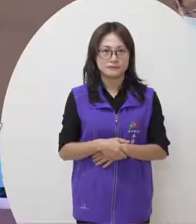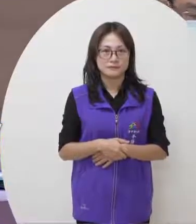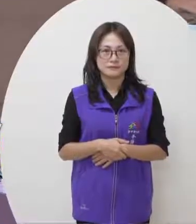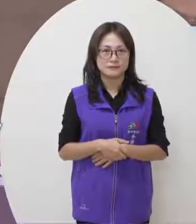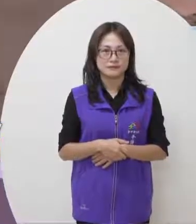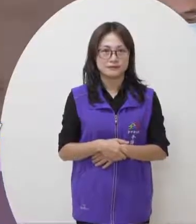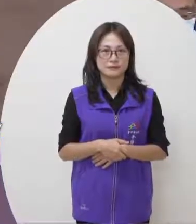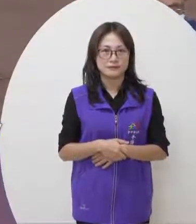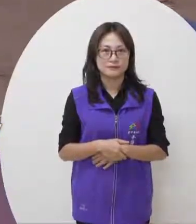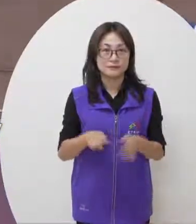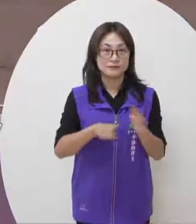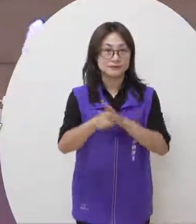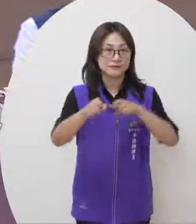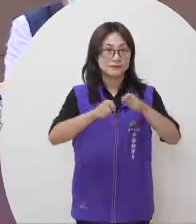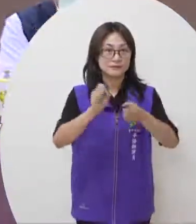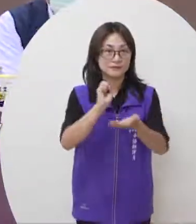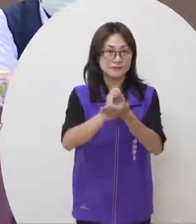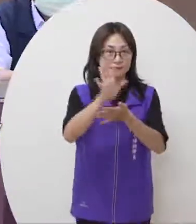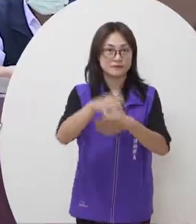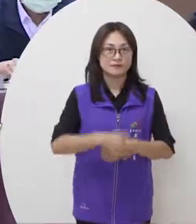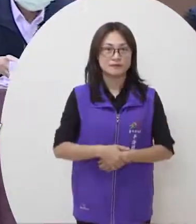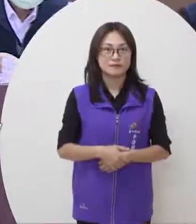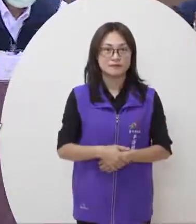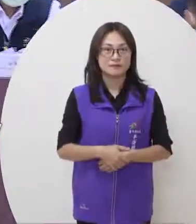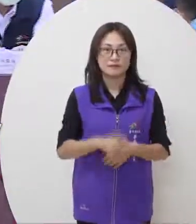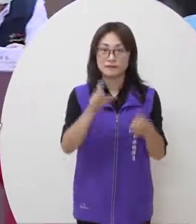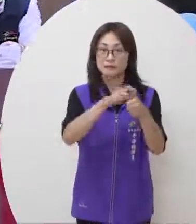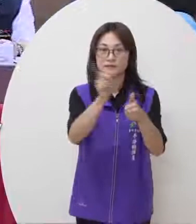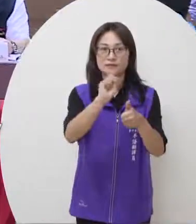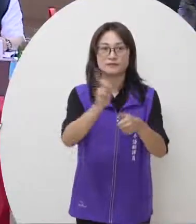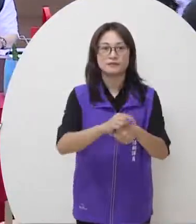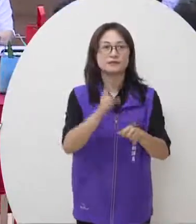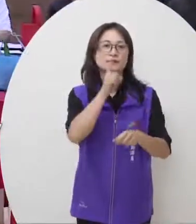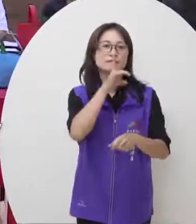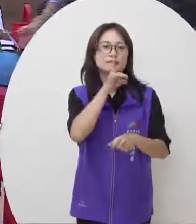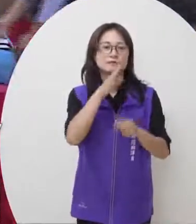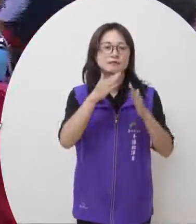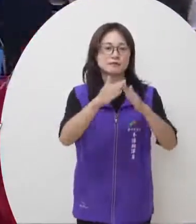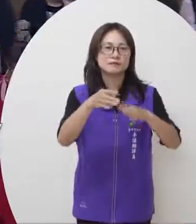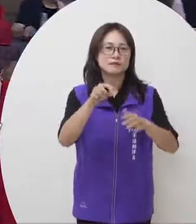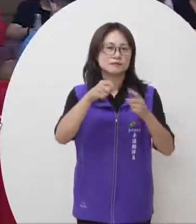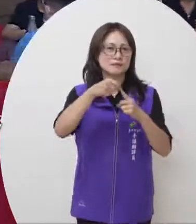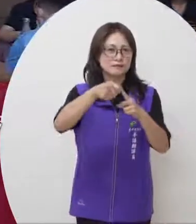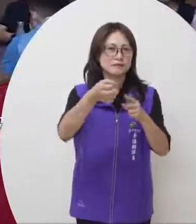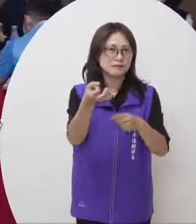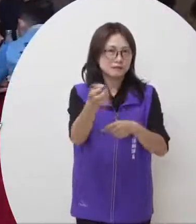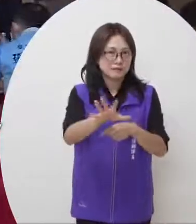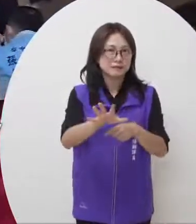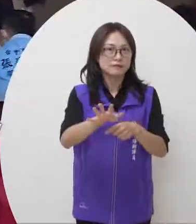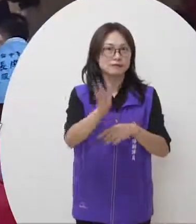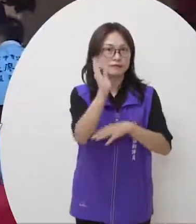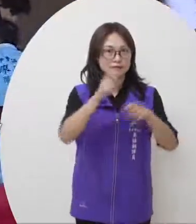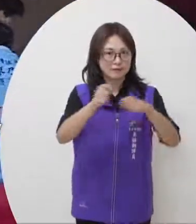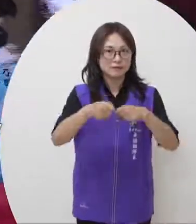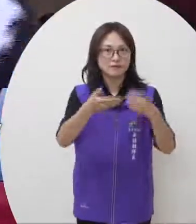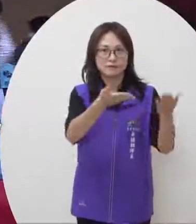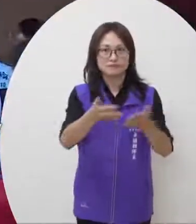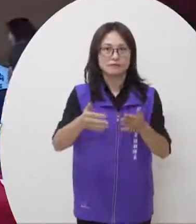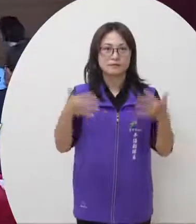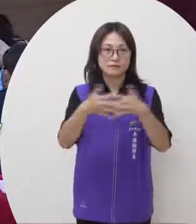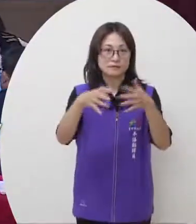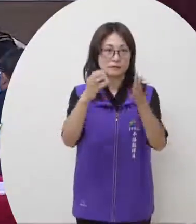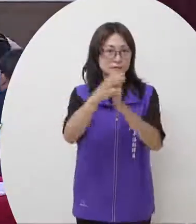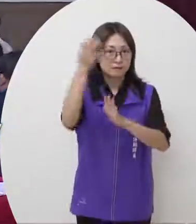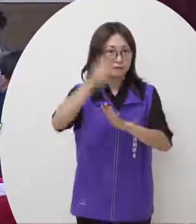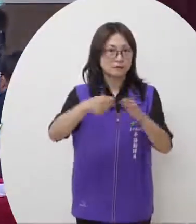家。 专案报告第一个专题名称为台中市公车免费政策，请交通局叶局长报告。